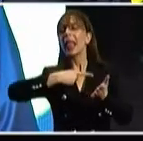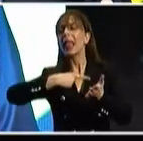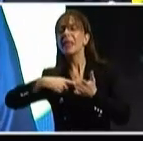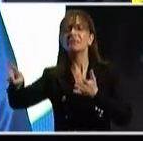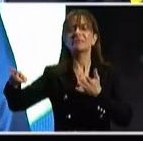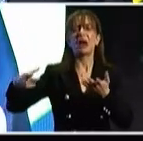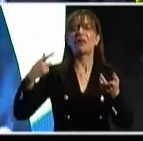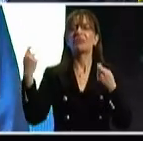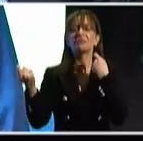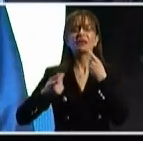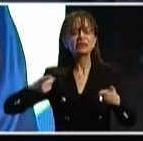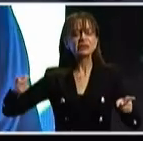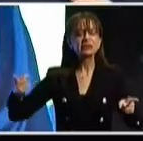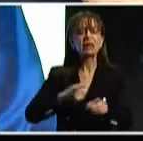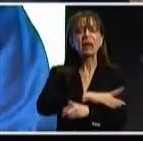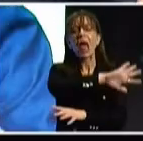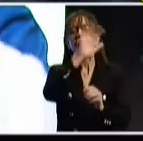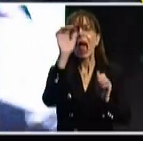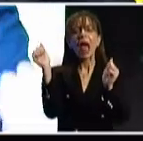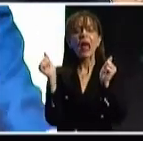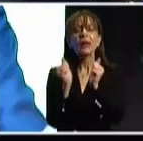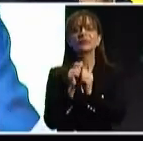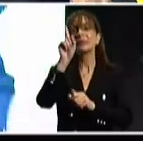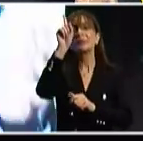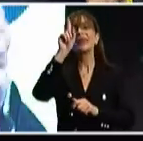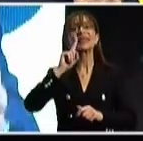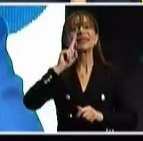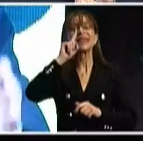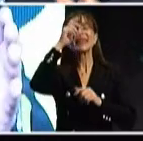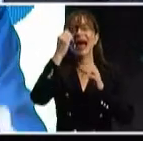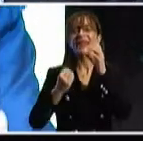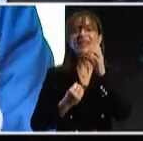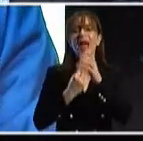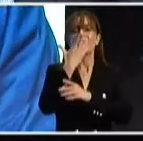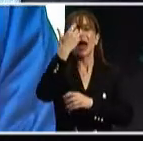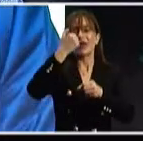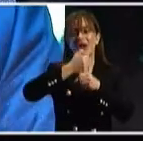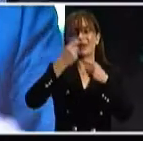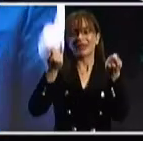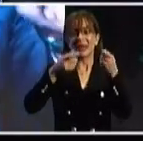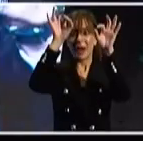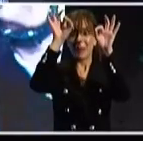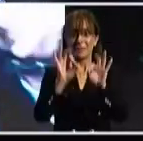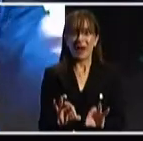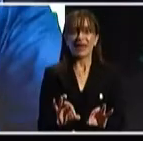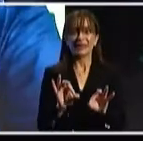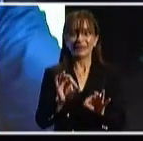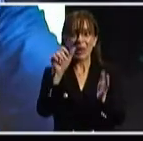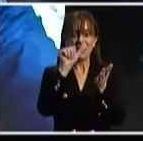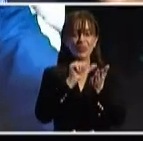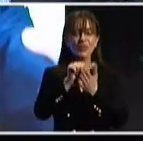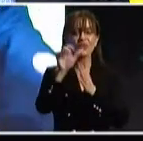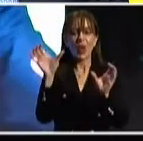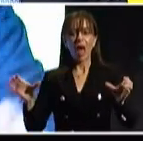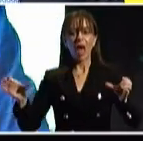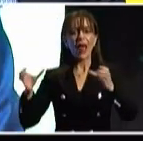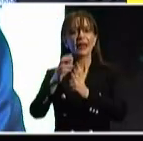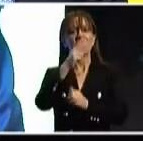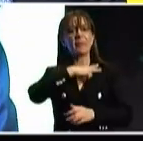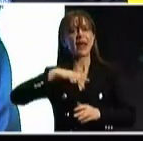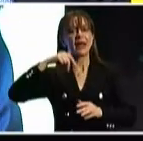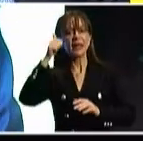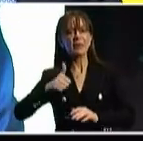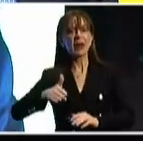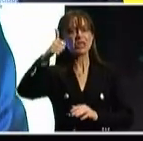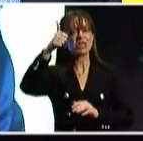en güzel şekilde 1 Nisan sabahı göreve geldiğimizde biz tüm ekibimizle, tüm belediye başkanlarımızla